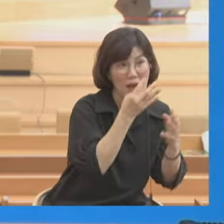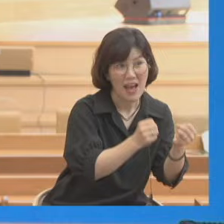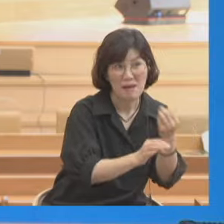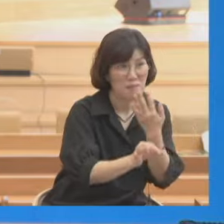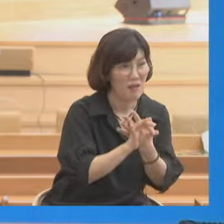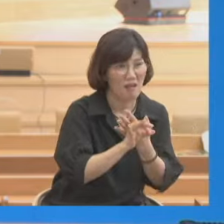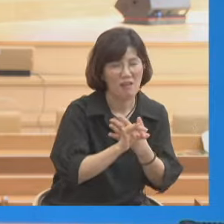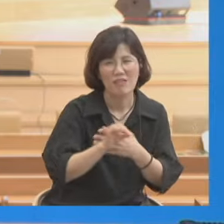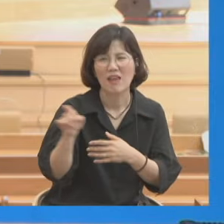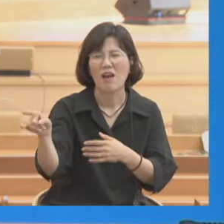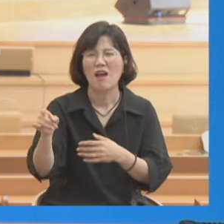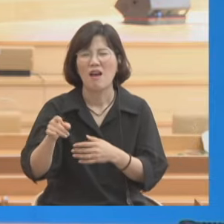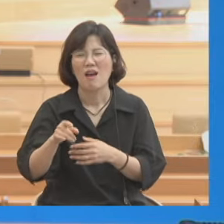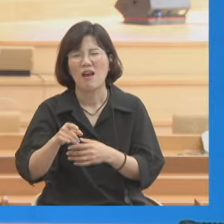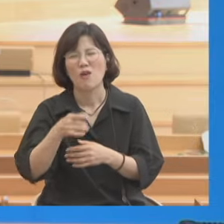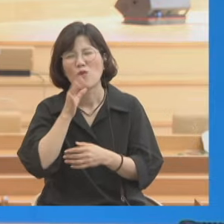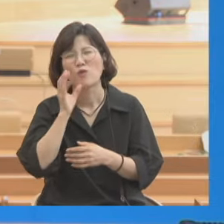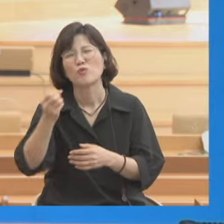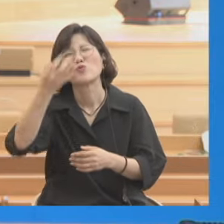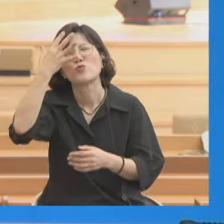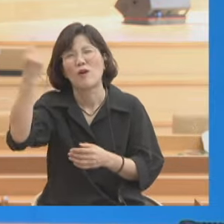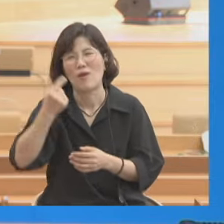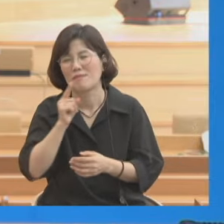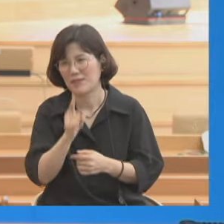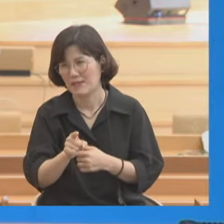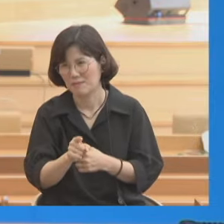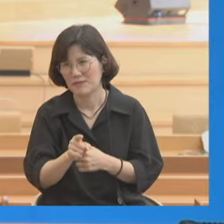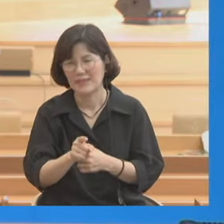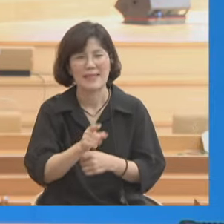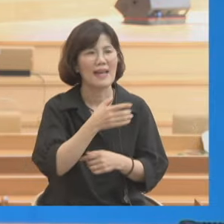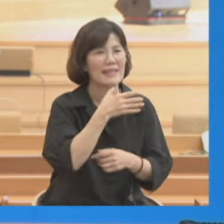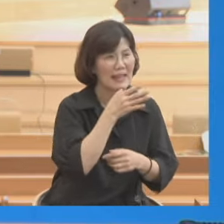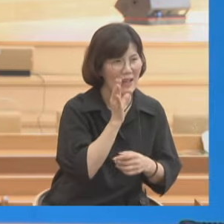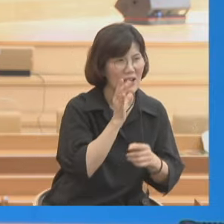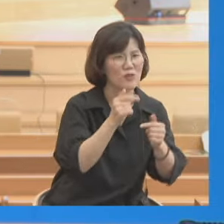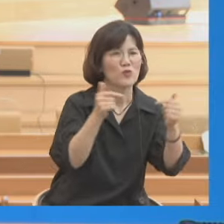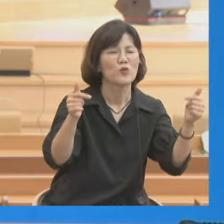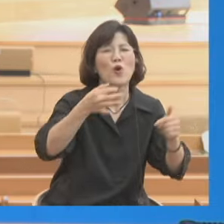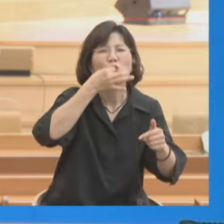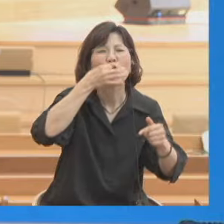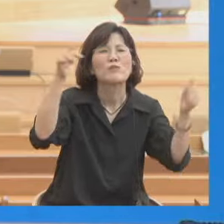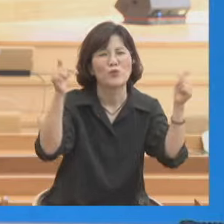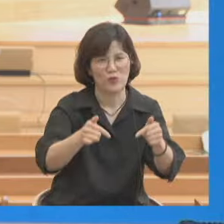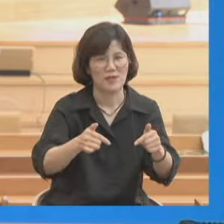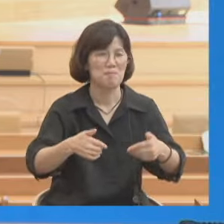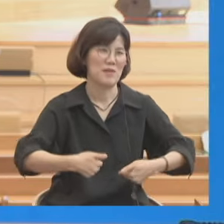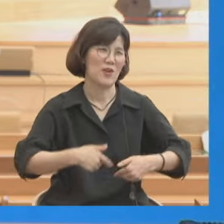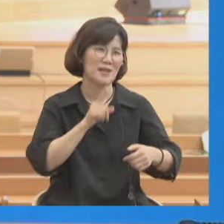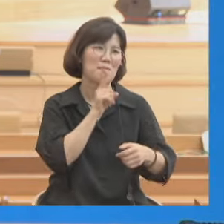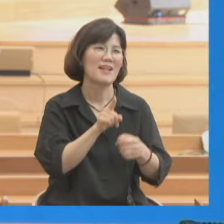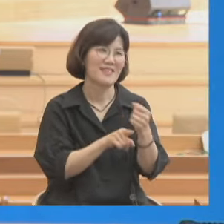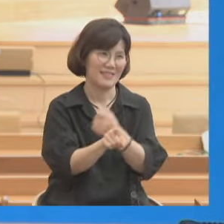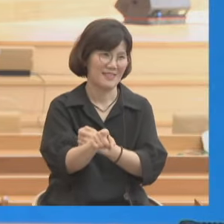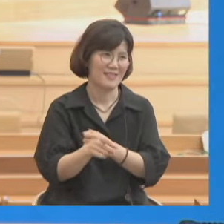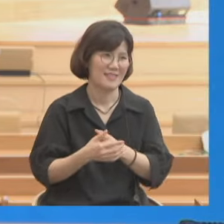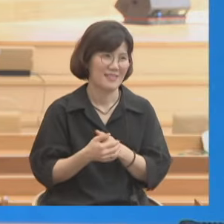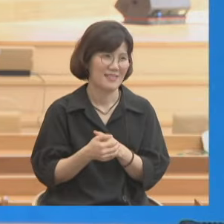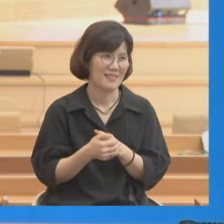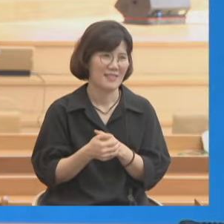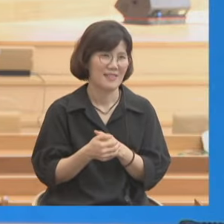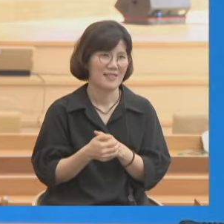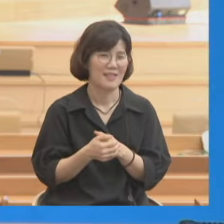노추로 이어진다. 추하다 그 말이. 나이 들수록 욕심을 줄여야 된다 그런 말이죠. 자,